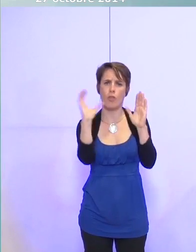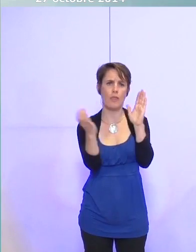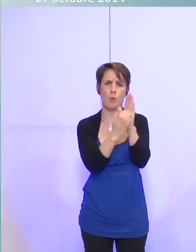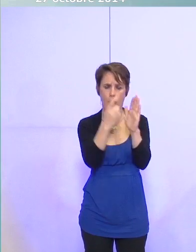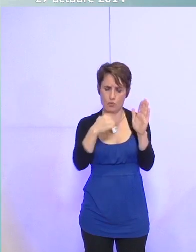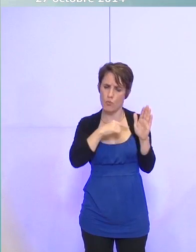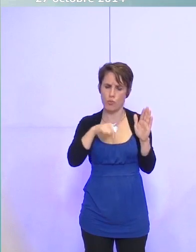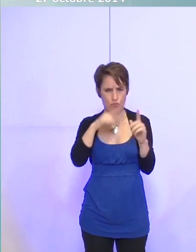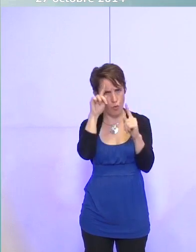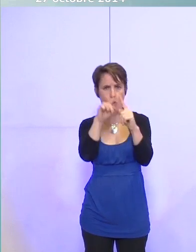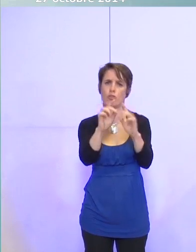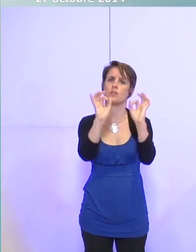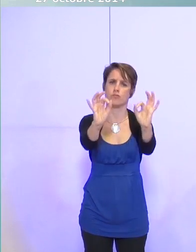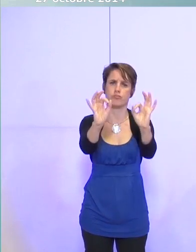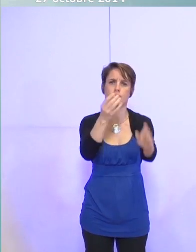le bon sens.